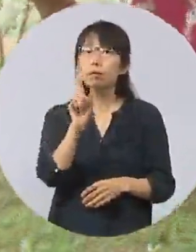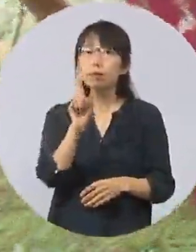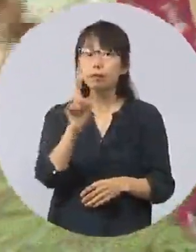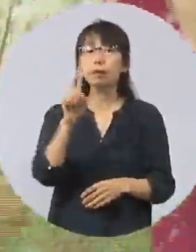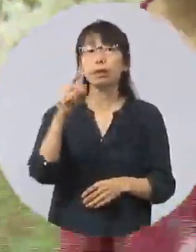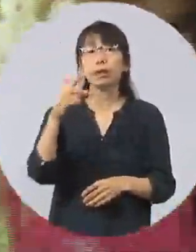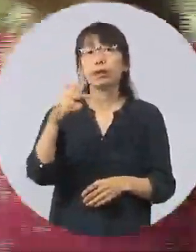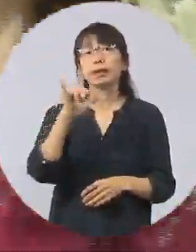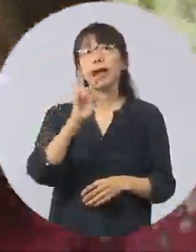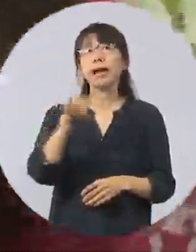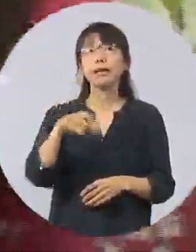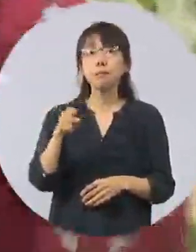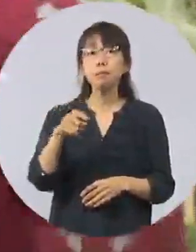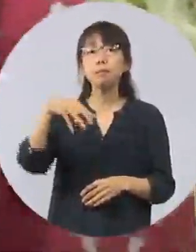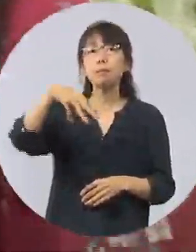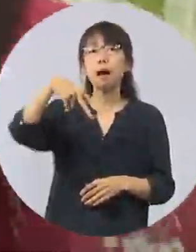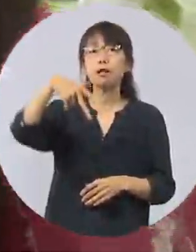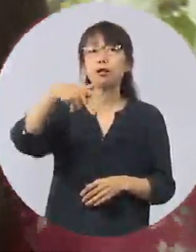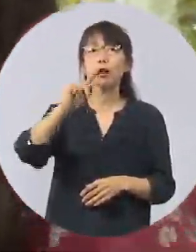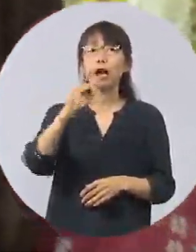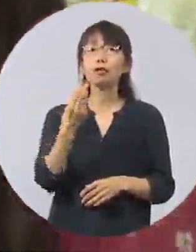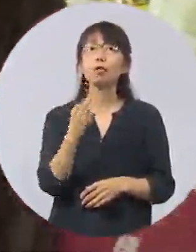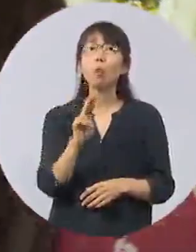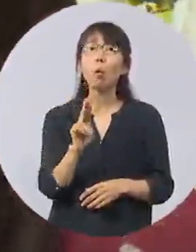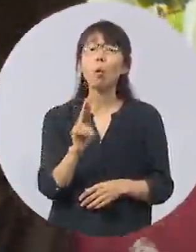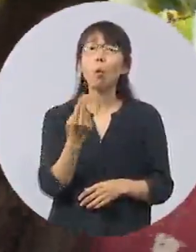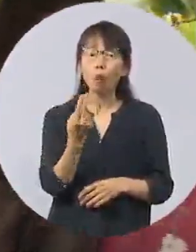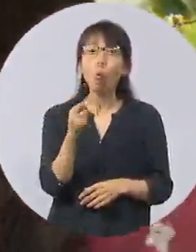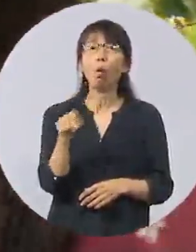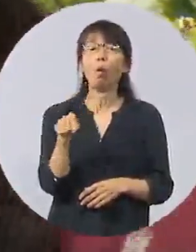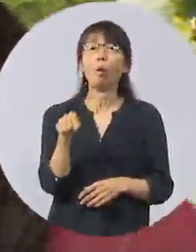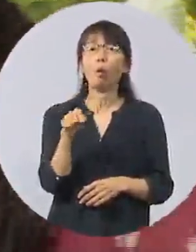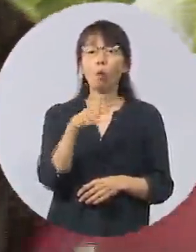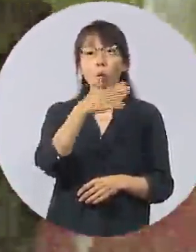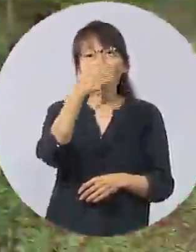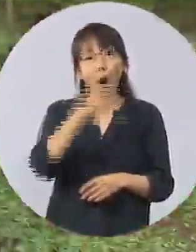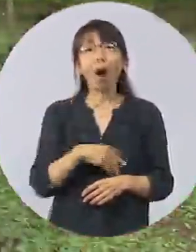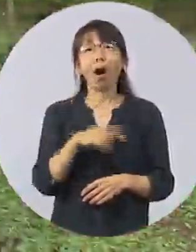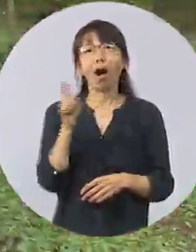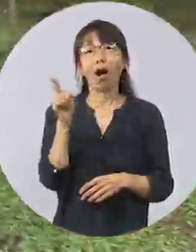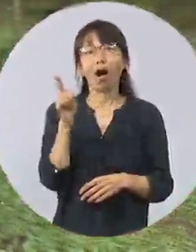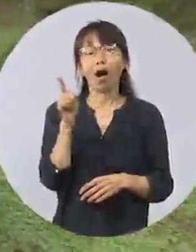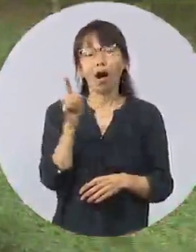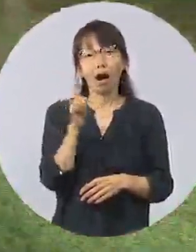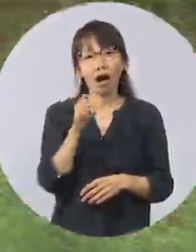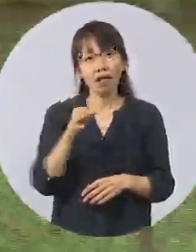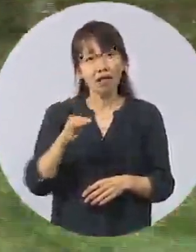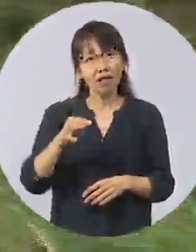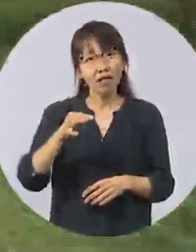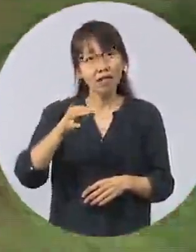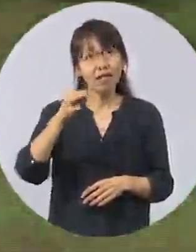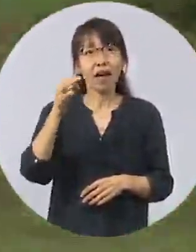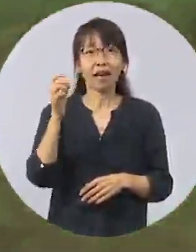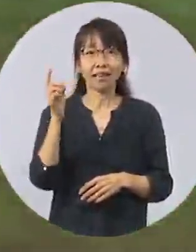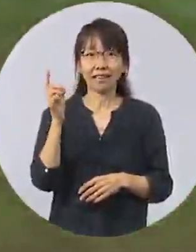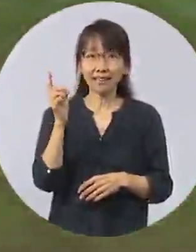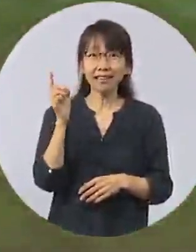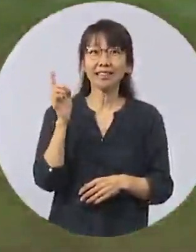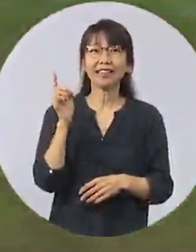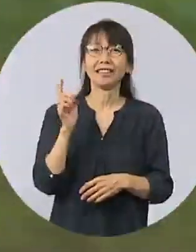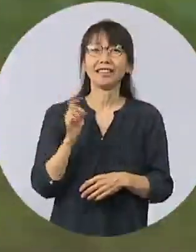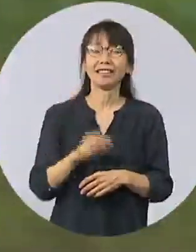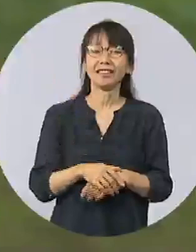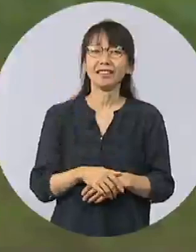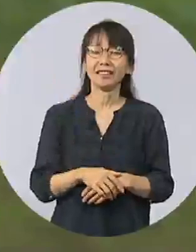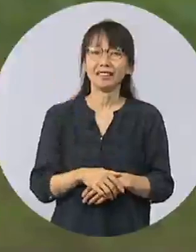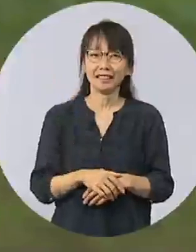ットって今流行りのぶどうですね。 シャインマスカット、なかなか手が出せないあの高級なシャインマス